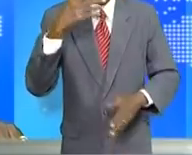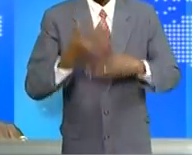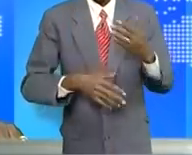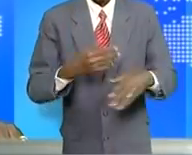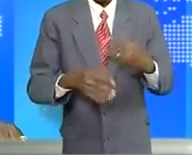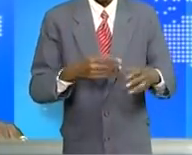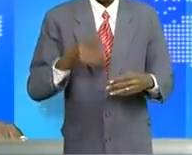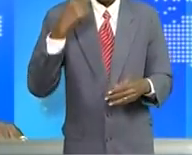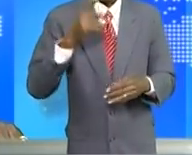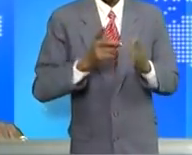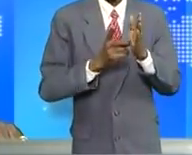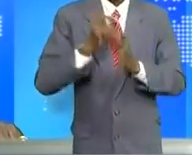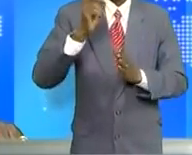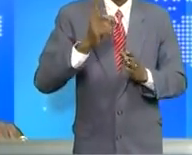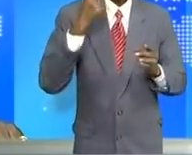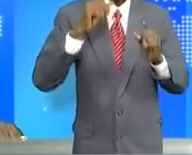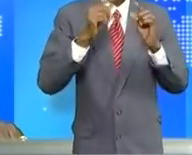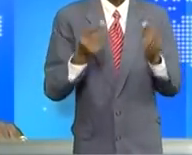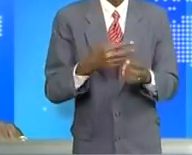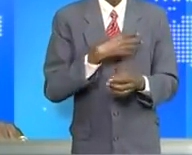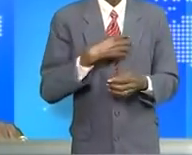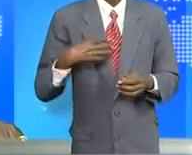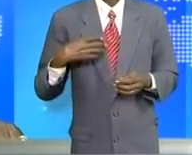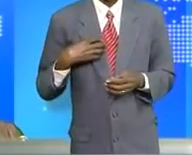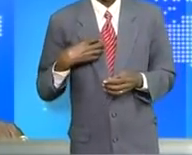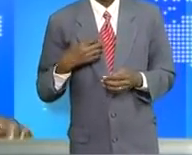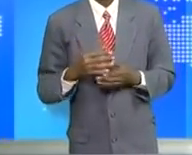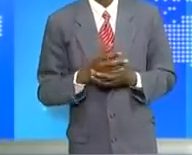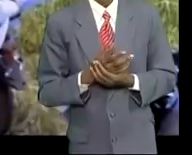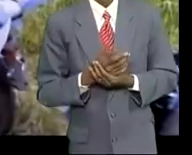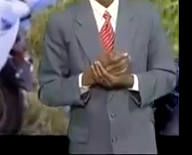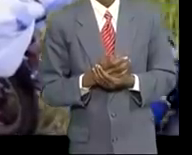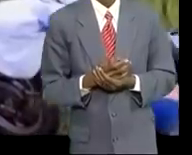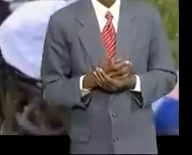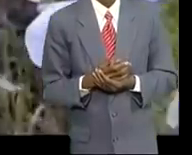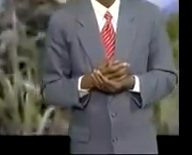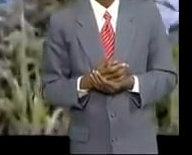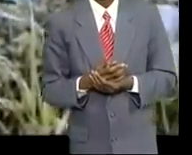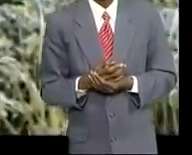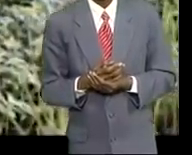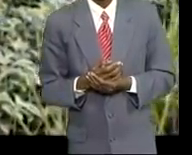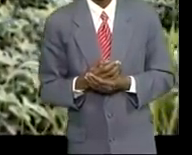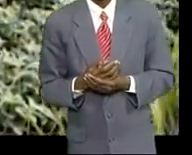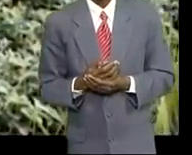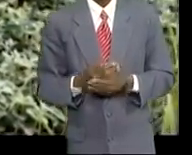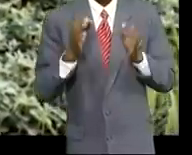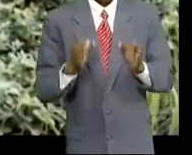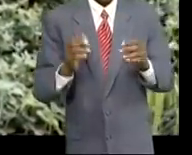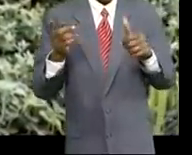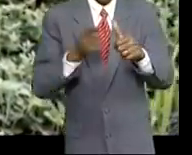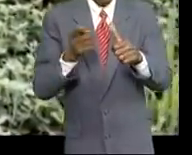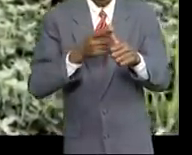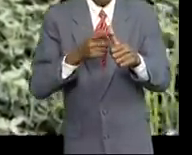Adèle Kaïnda les a aussi encouragées. Angèle Mabiala pour le reportage. Ubangi est une province à vocation agricole. Mais aussi